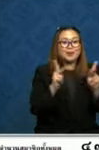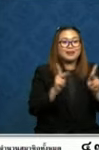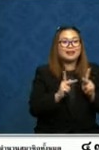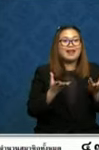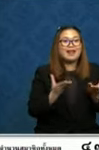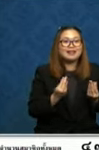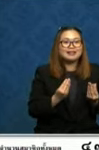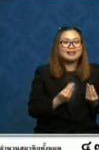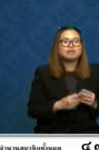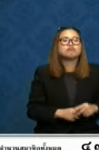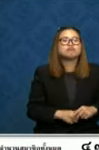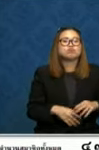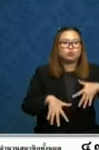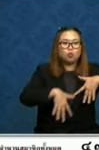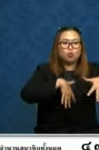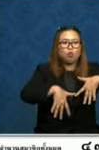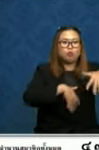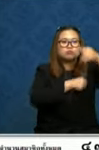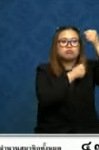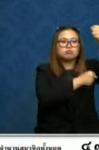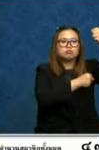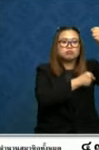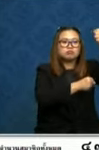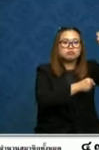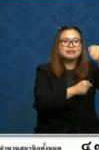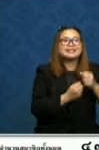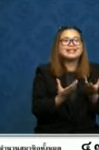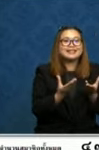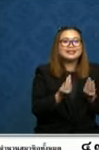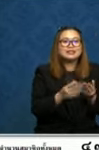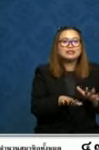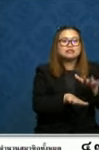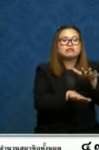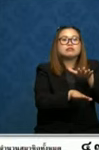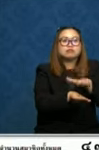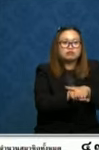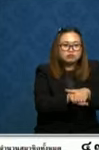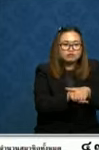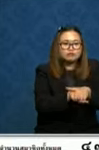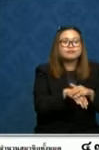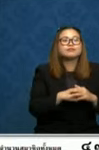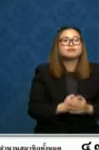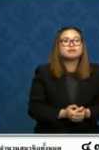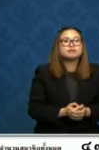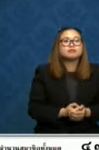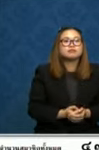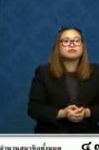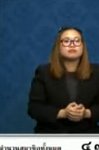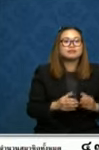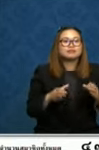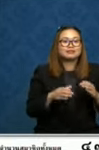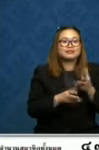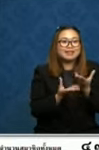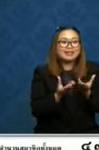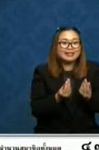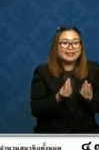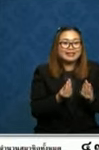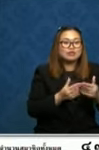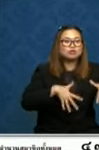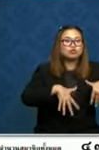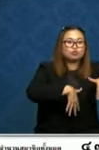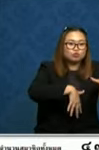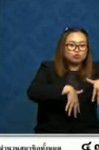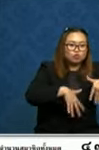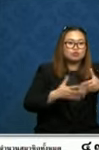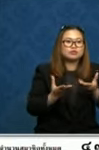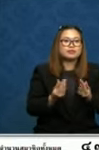องเรียนเรื่องที่ดินทับซ้อนระหว่างที่ราชพัสดุที่กองทัพครอบครองกับที่ของชาวบ้านมีเรื่